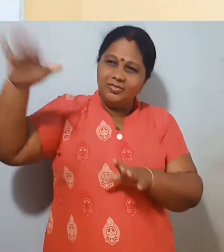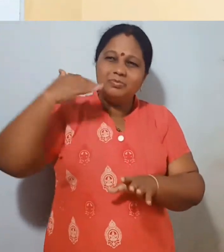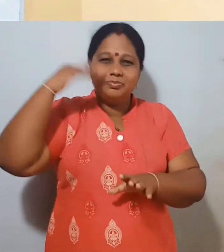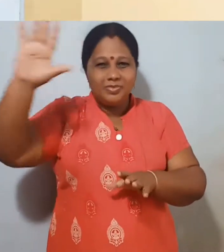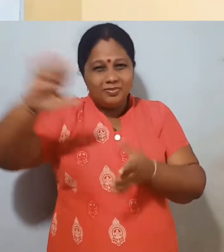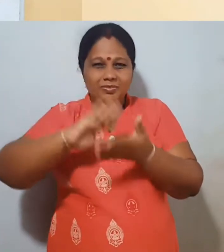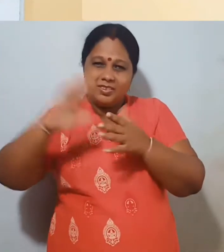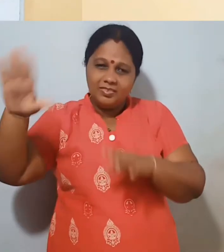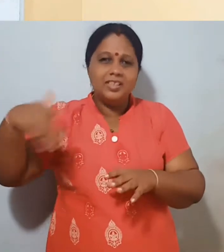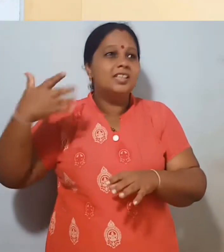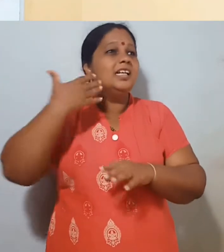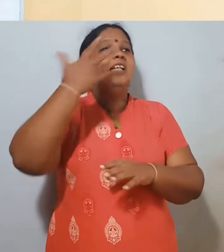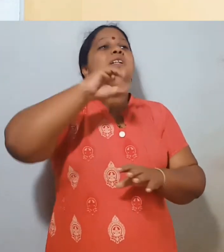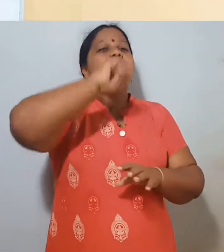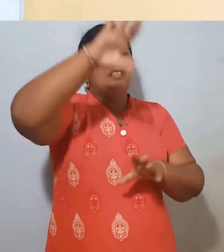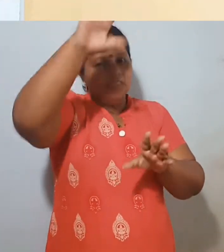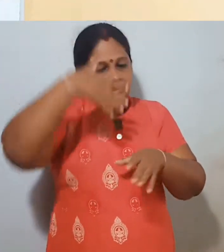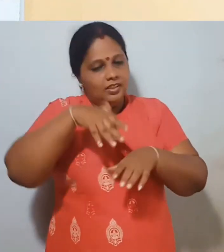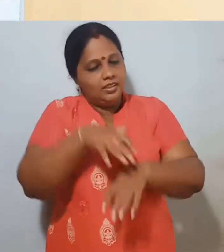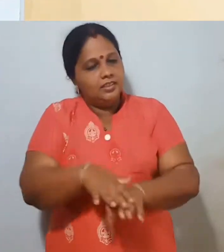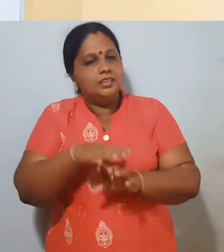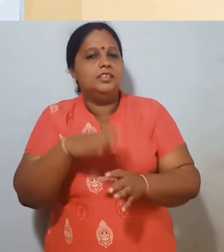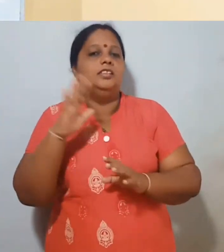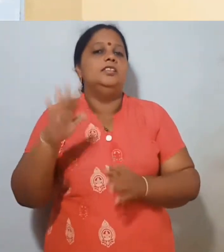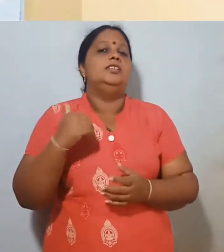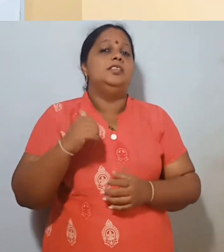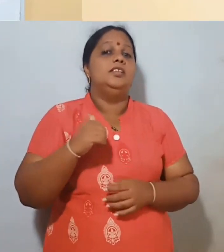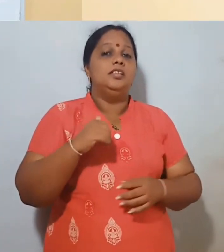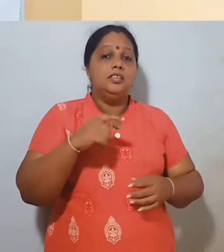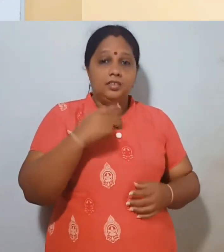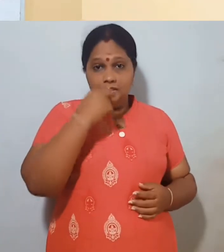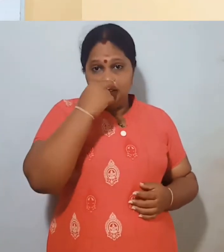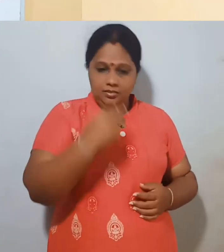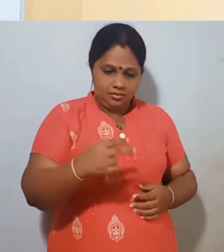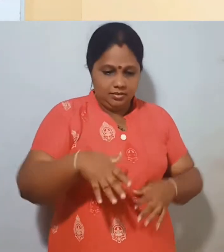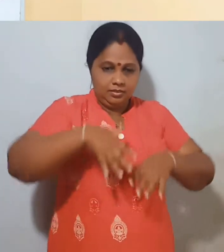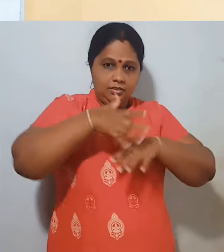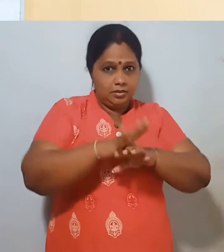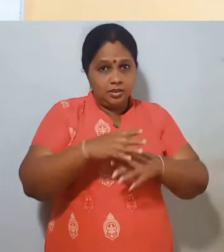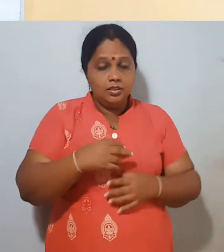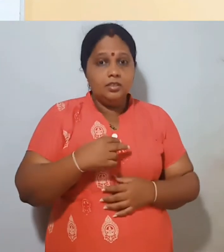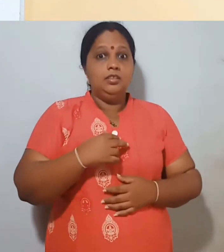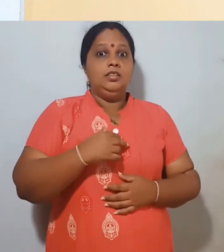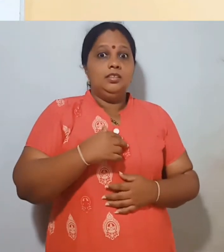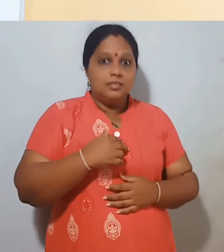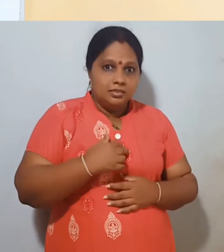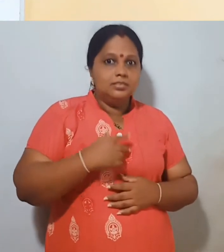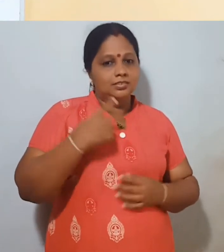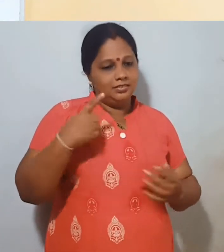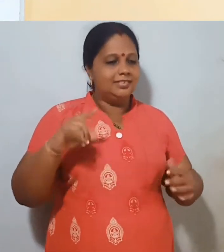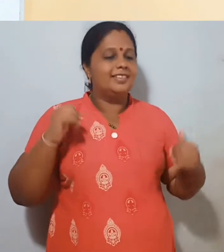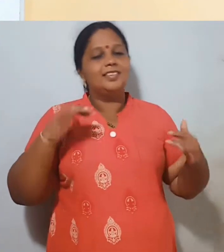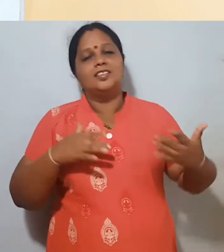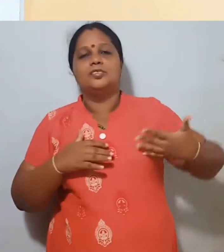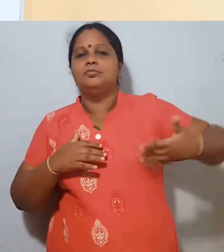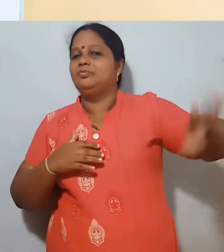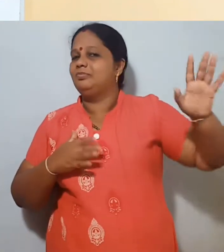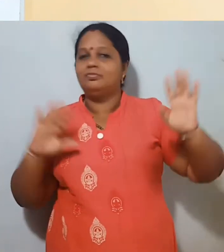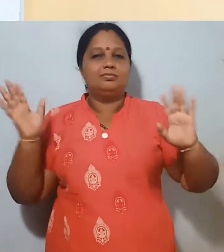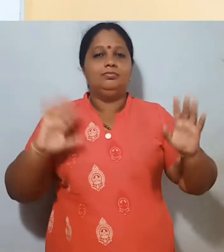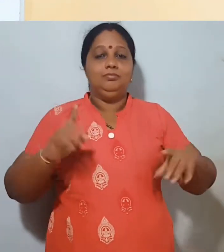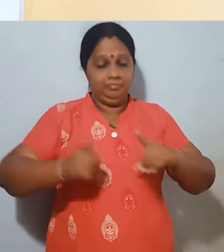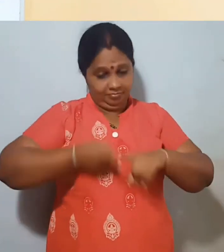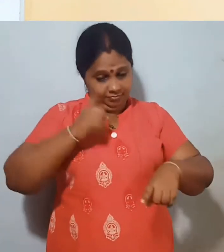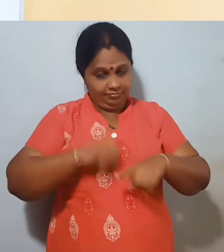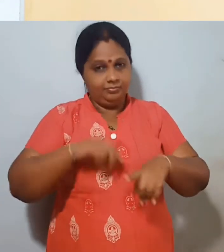கால் பண்ணுங்க, அல்லது வேற ஏதாவது வாகனம், வேற மூச்சு வந்தாலும் உடனே ஹாஸ்பிட்டலுக்கு கொண்டு போகணும். ரைட்? அப்புறம் மூச்சு நின்றத்துல இருந்து,